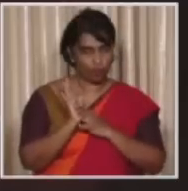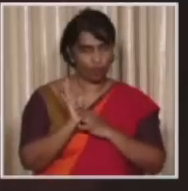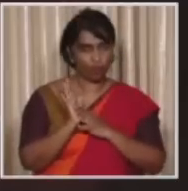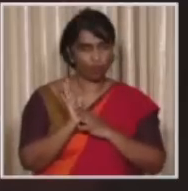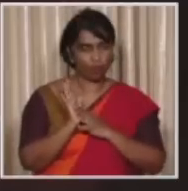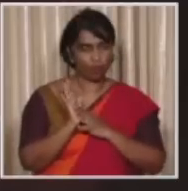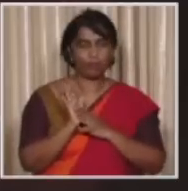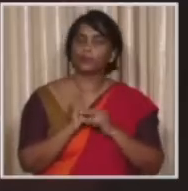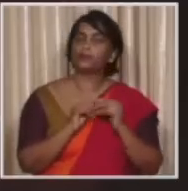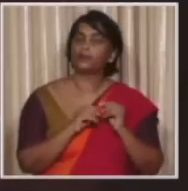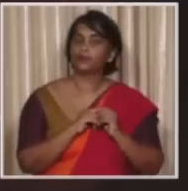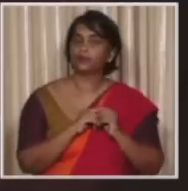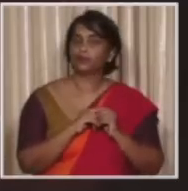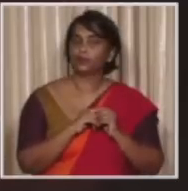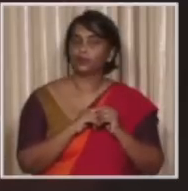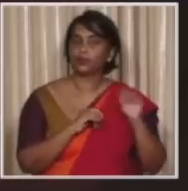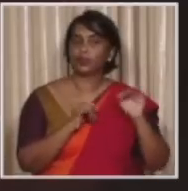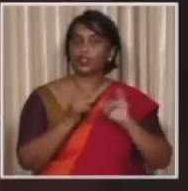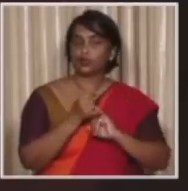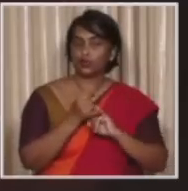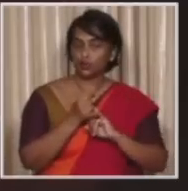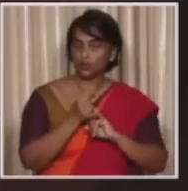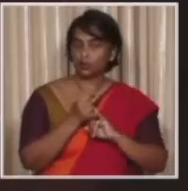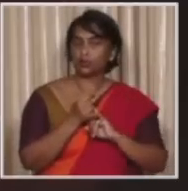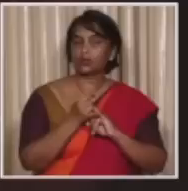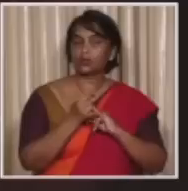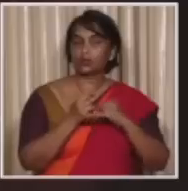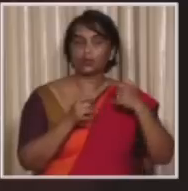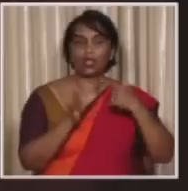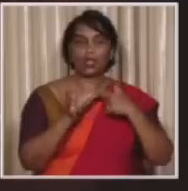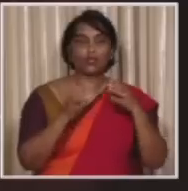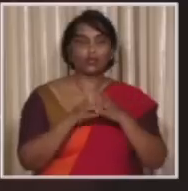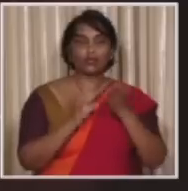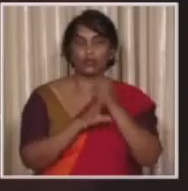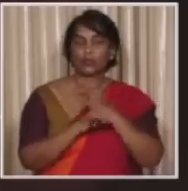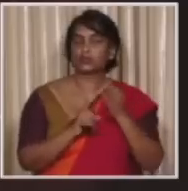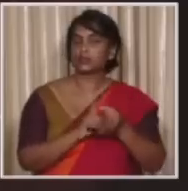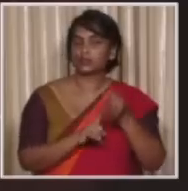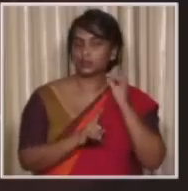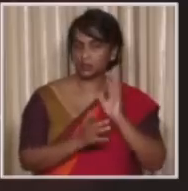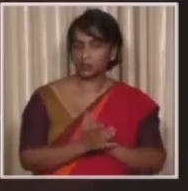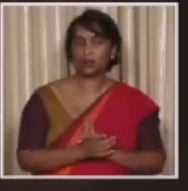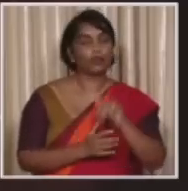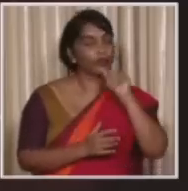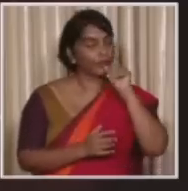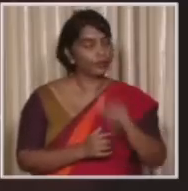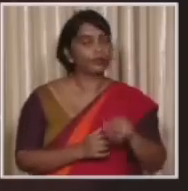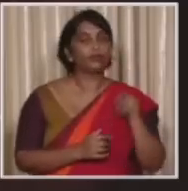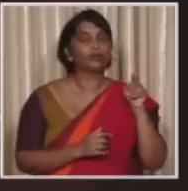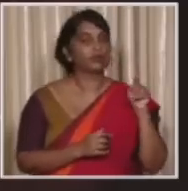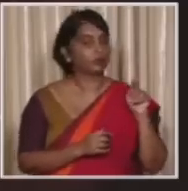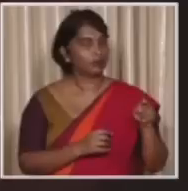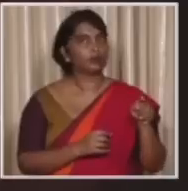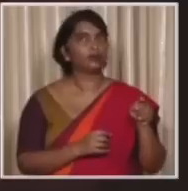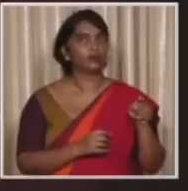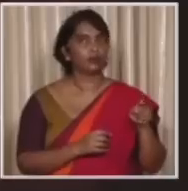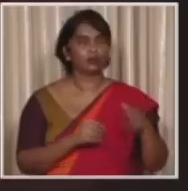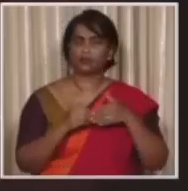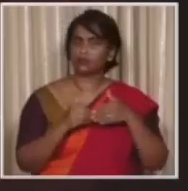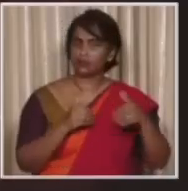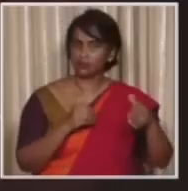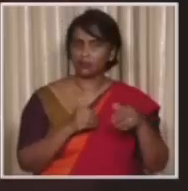බන්සජාය, සුනිත්‍ය බලශක්ති අධිකාරිය හිටපු සභාපතිතුමා. ඇත්තටම කියන්න ඕනේ මේ